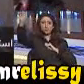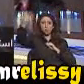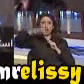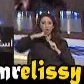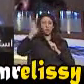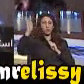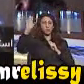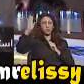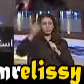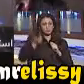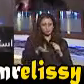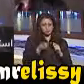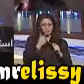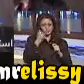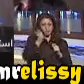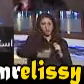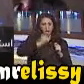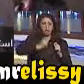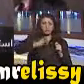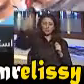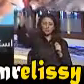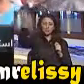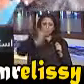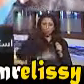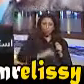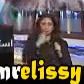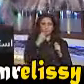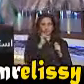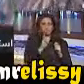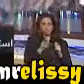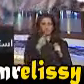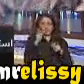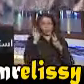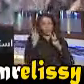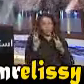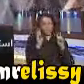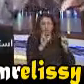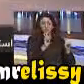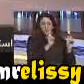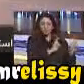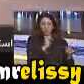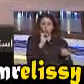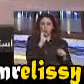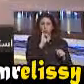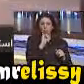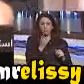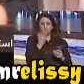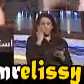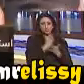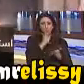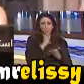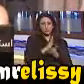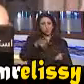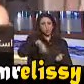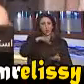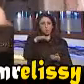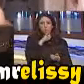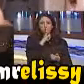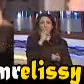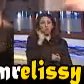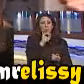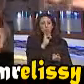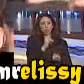ده؟ العطل ده يعني هنكسب احنا من ورا الكلام ده؟ مصالح متعطله، والسؤال لدى اصحابها واحد: